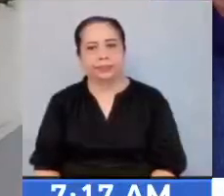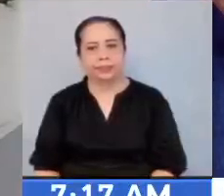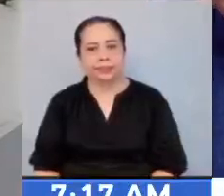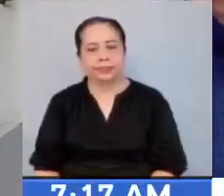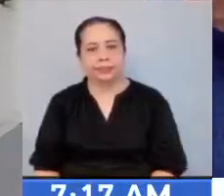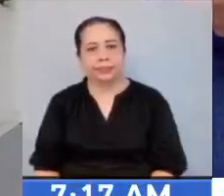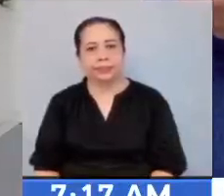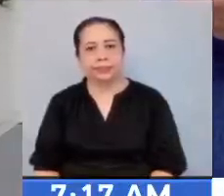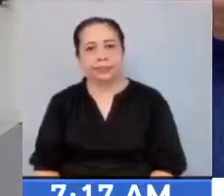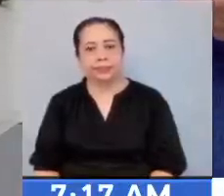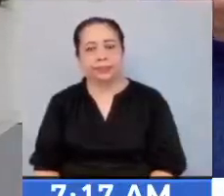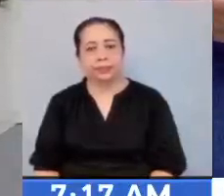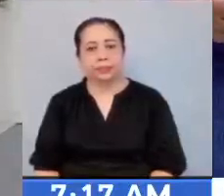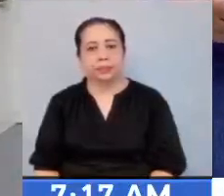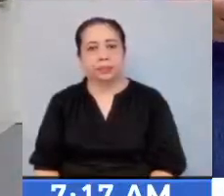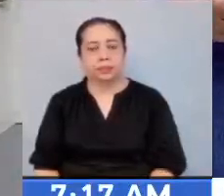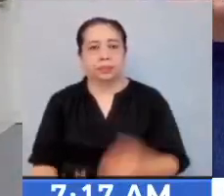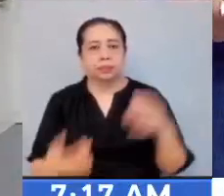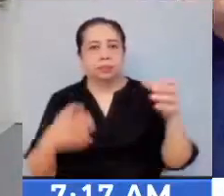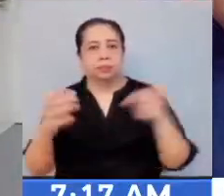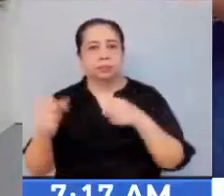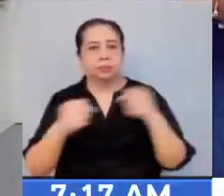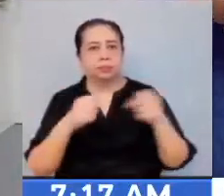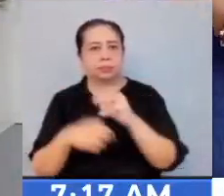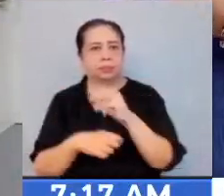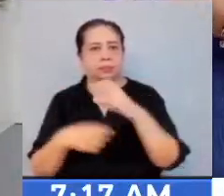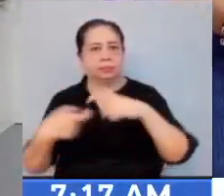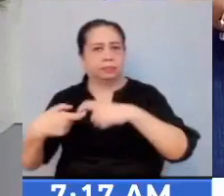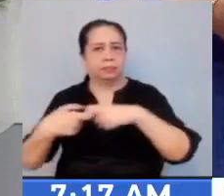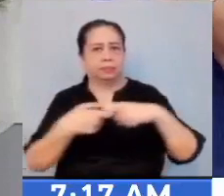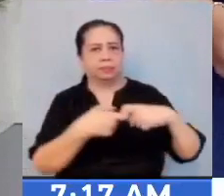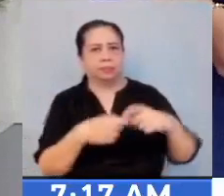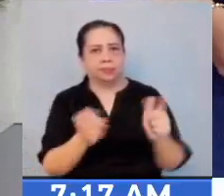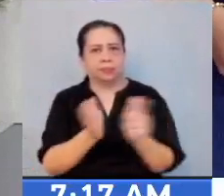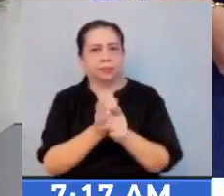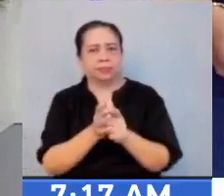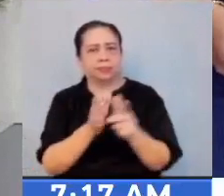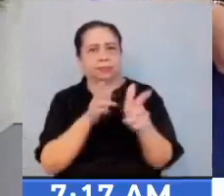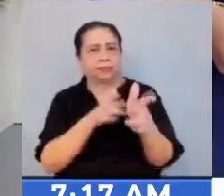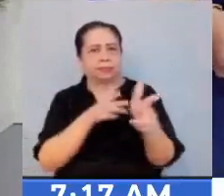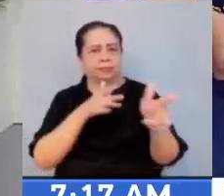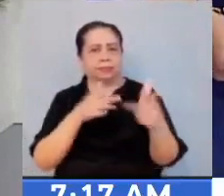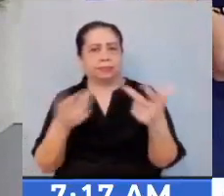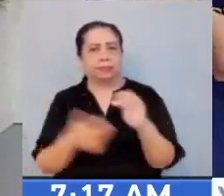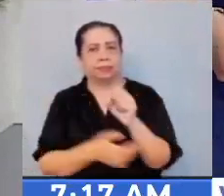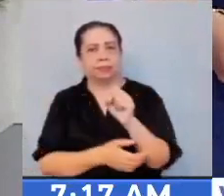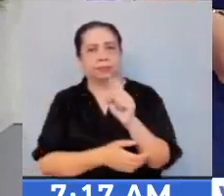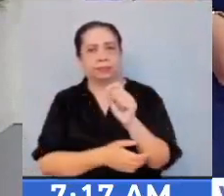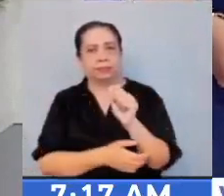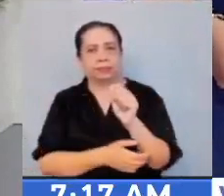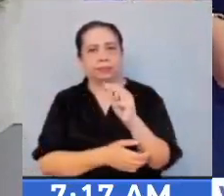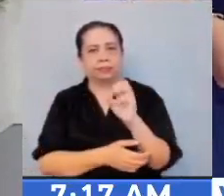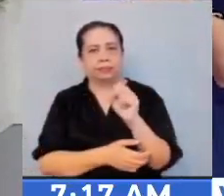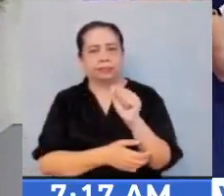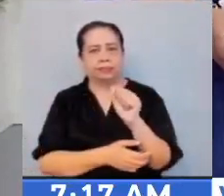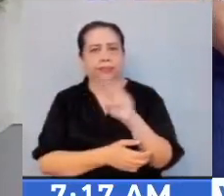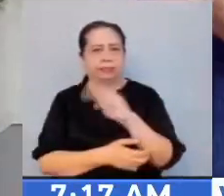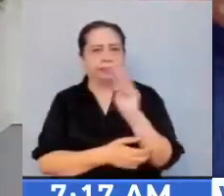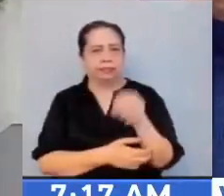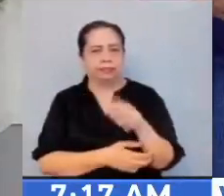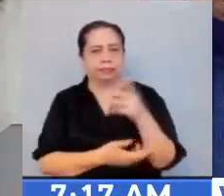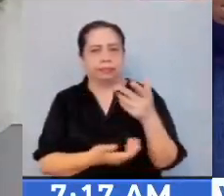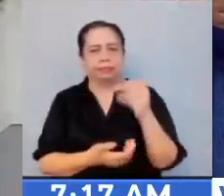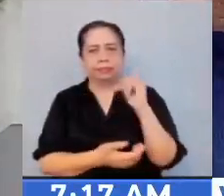Pinaghahatak ng mga tauhan ng MMDA ang mga sasakyang ilegal na nakaparada sa Santa Mesa, Maynila. Yan ang unang balita ni Isa Avendaño Umali ng Super